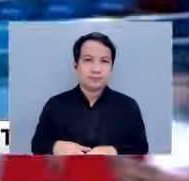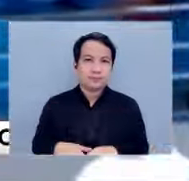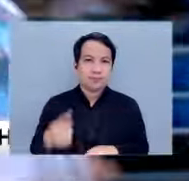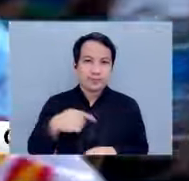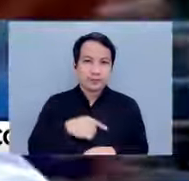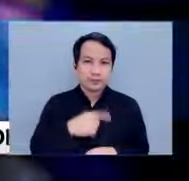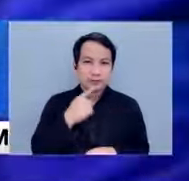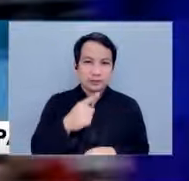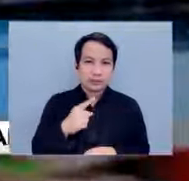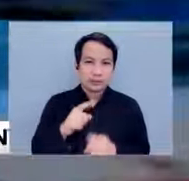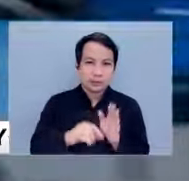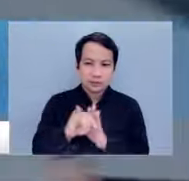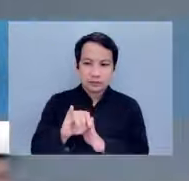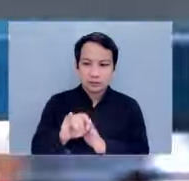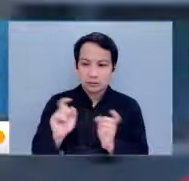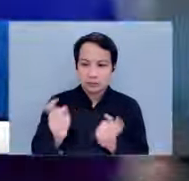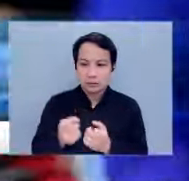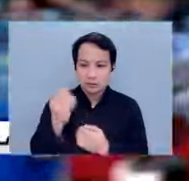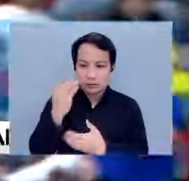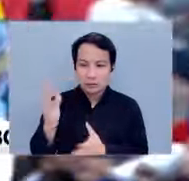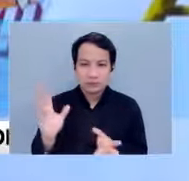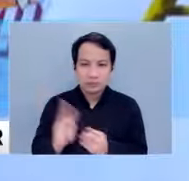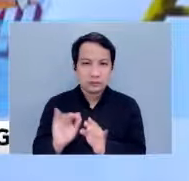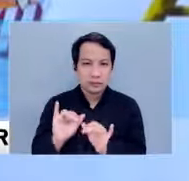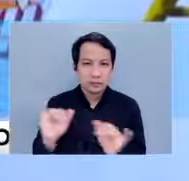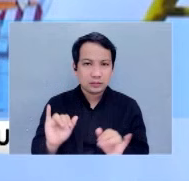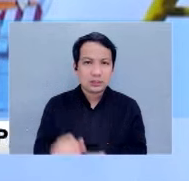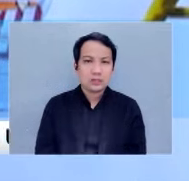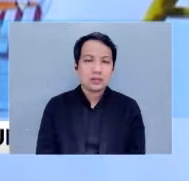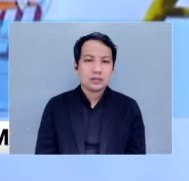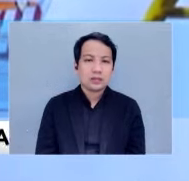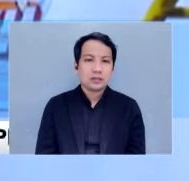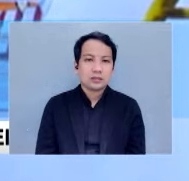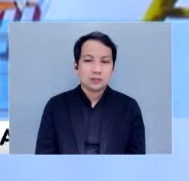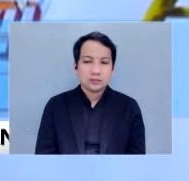import namin, nag-iba na rin. Pero